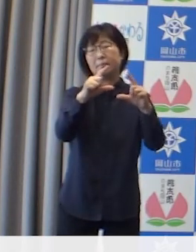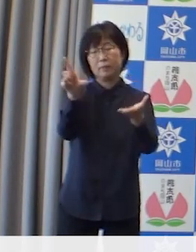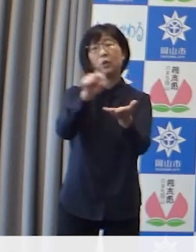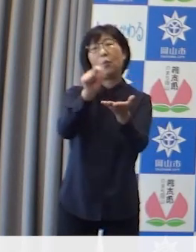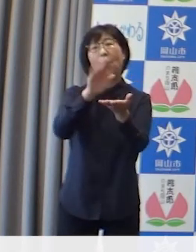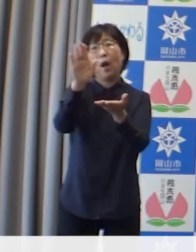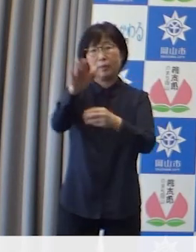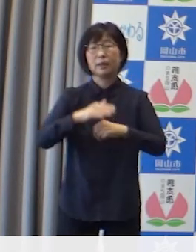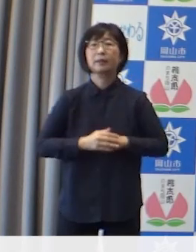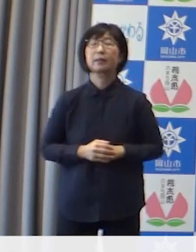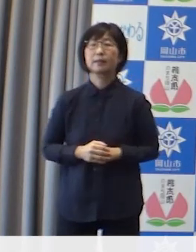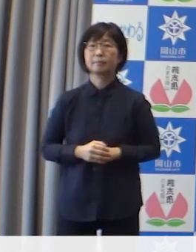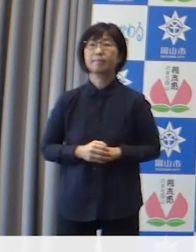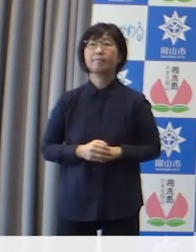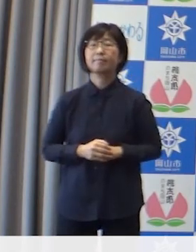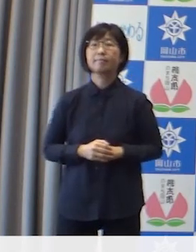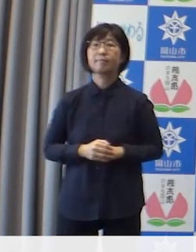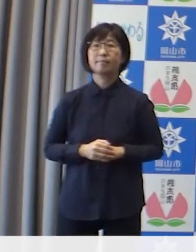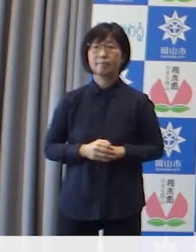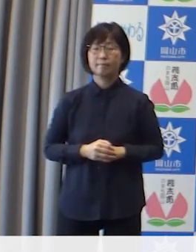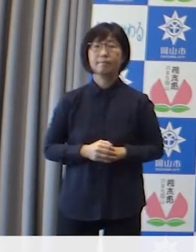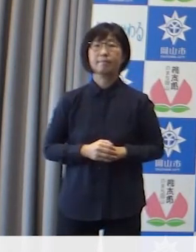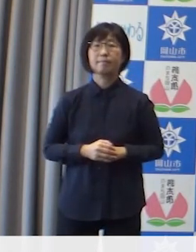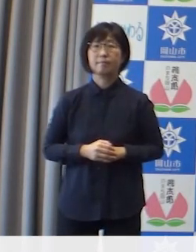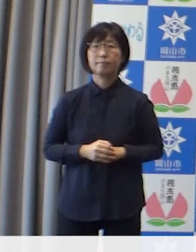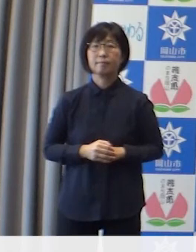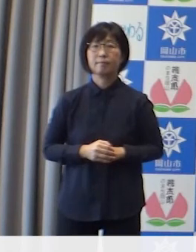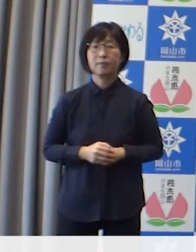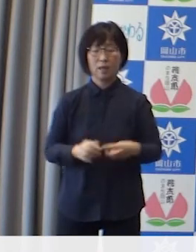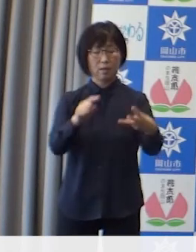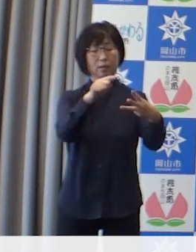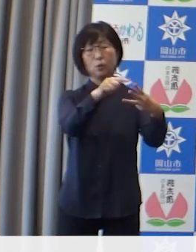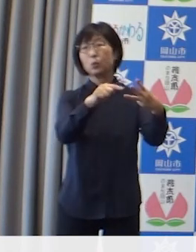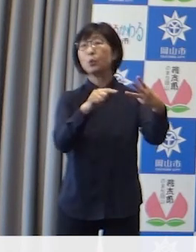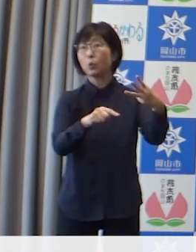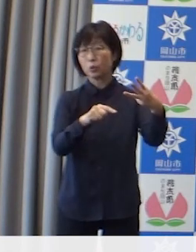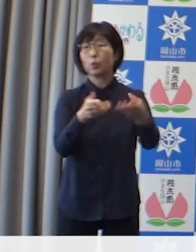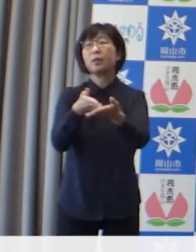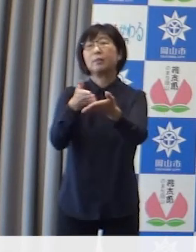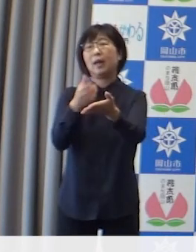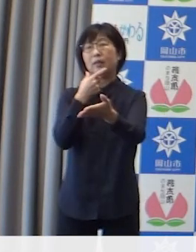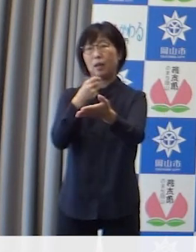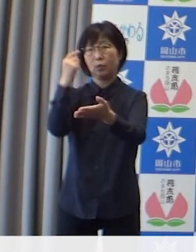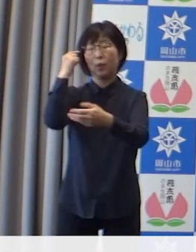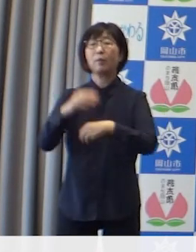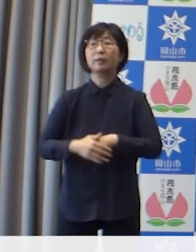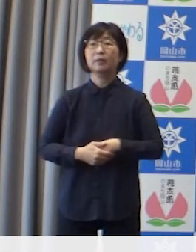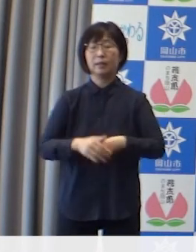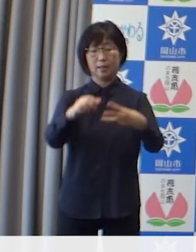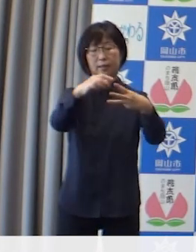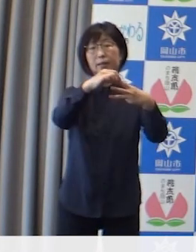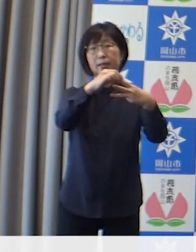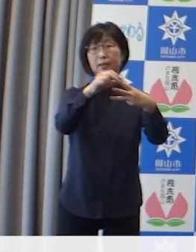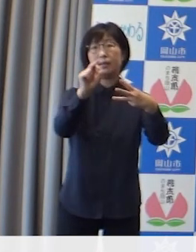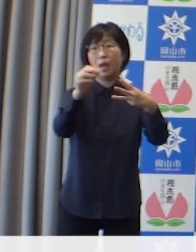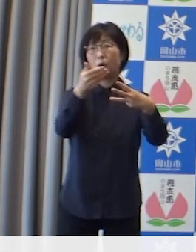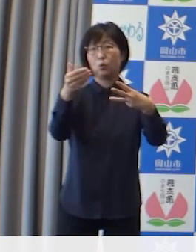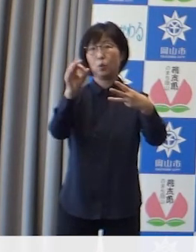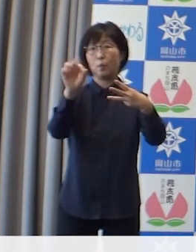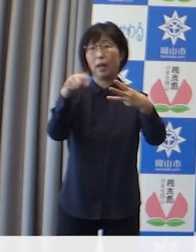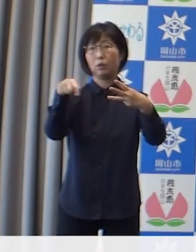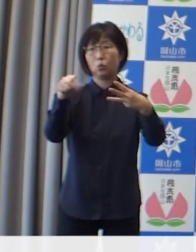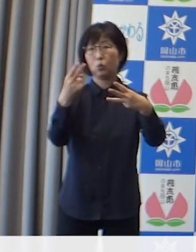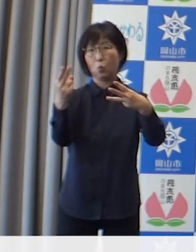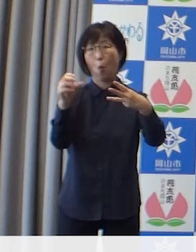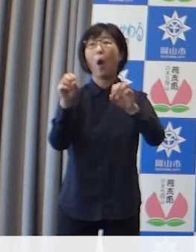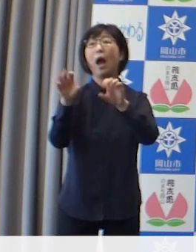いております。で、一つ一つを申し上げたいと思いますが、セグメント配信サービス